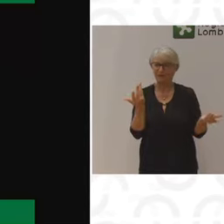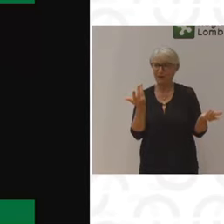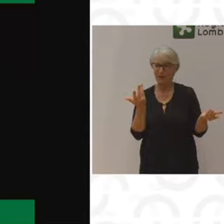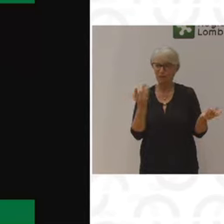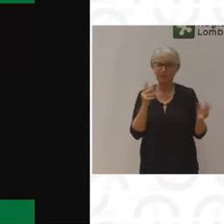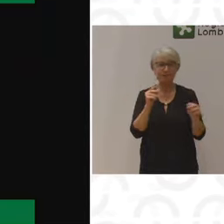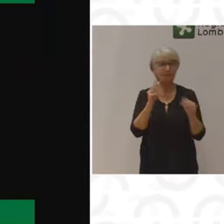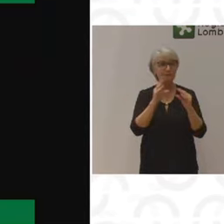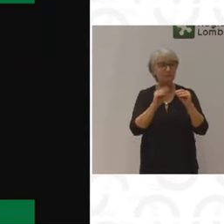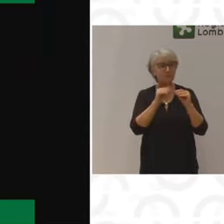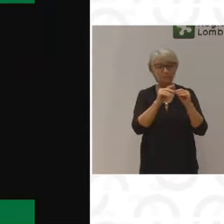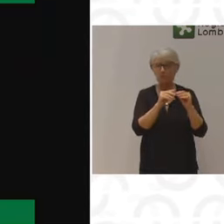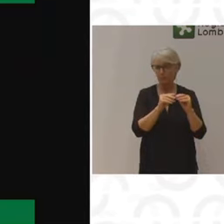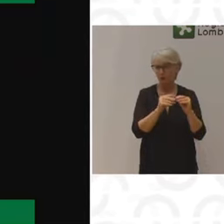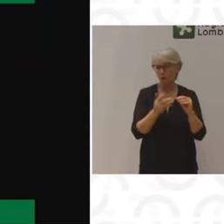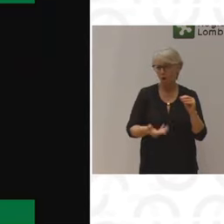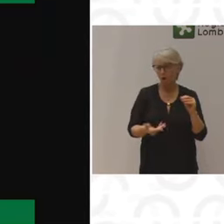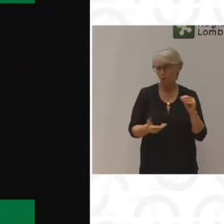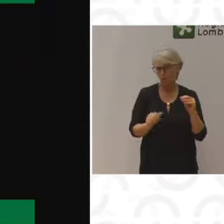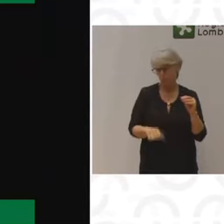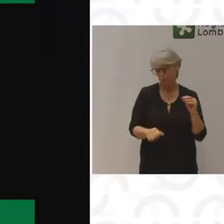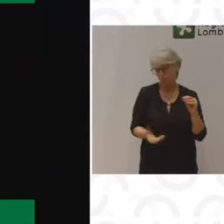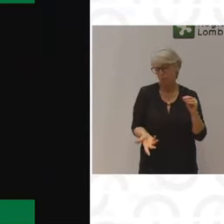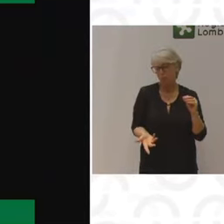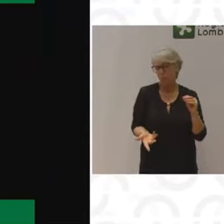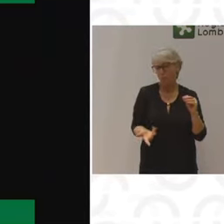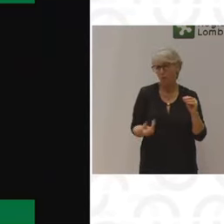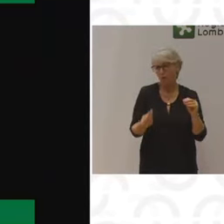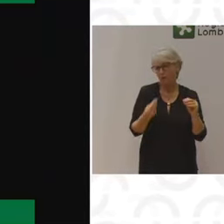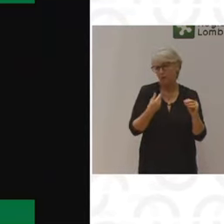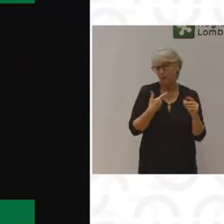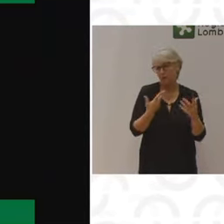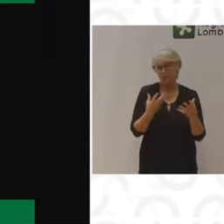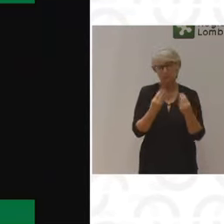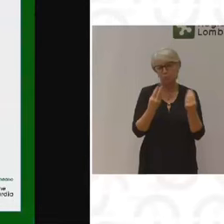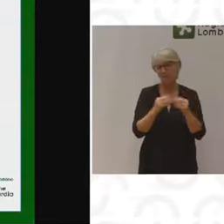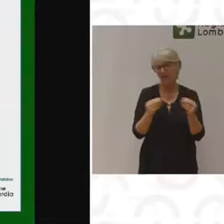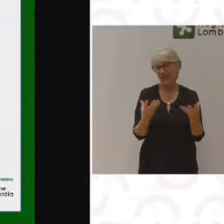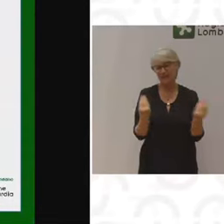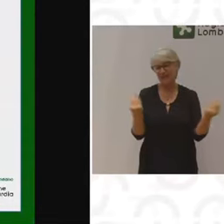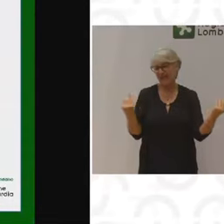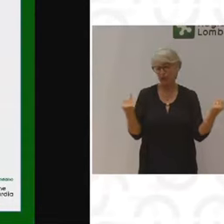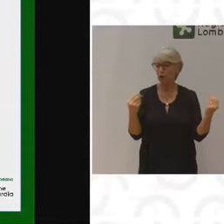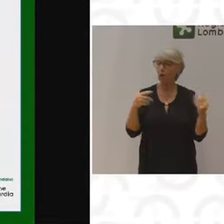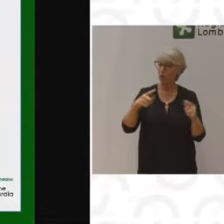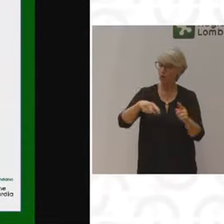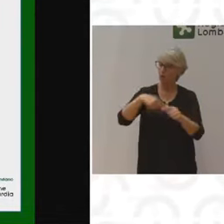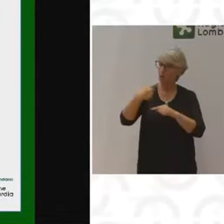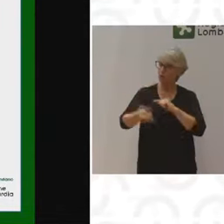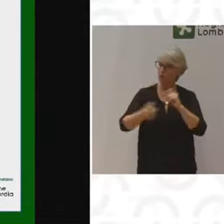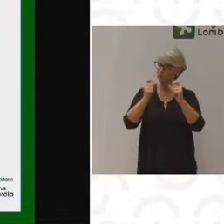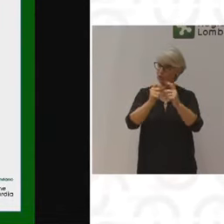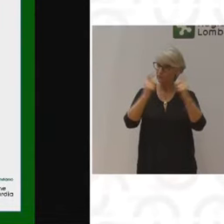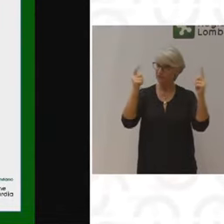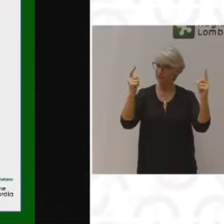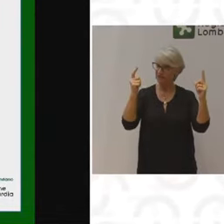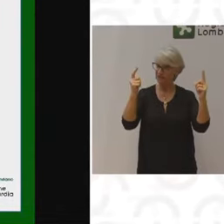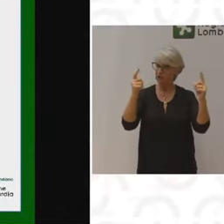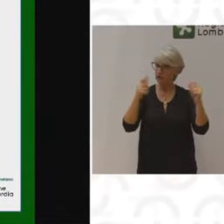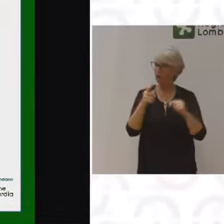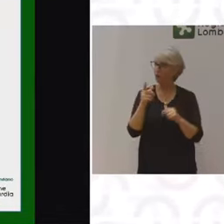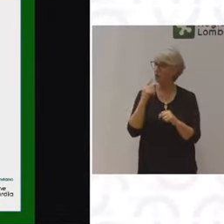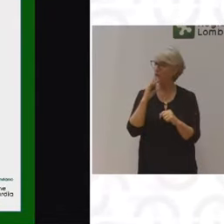fase di realizzazione, però oggi ci permette di fare davvero tanto. Il prossimo video, penultimo episodio, riguarda